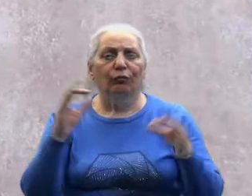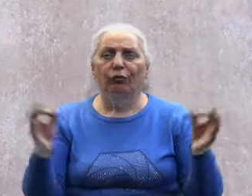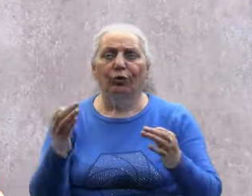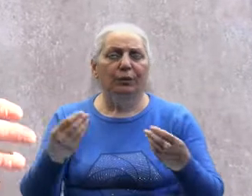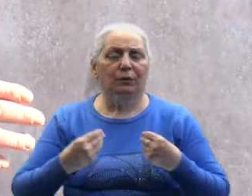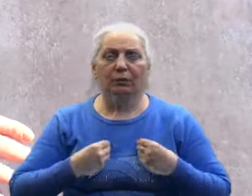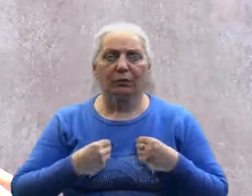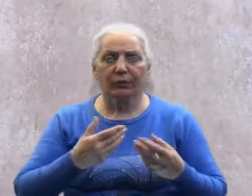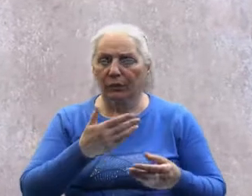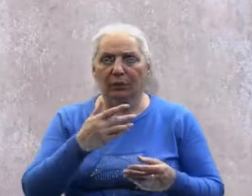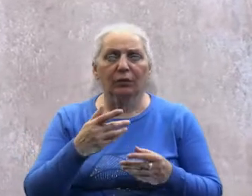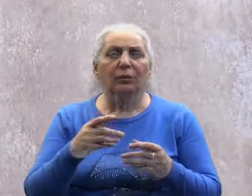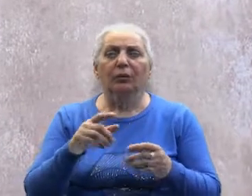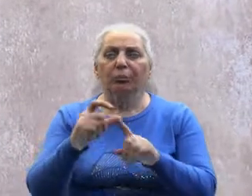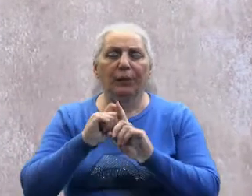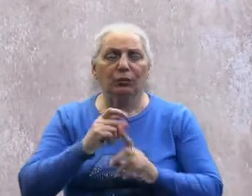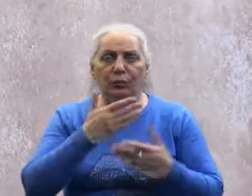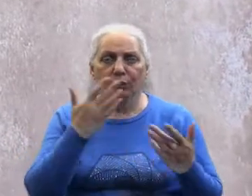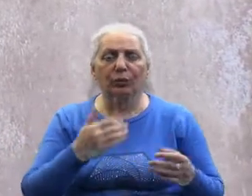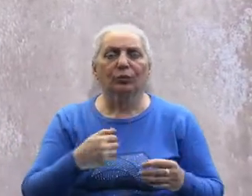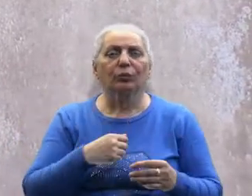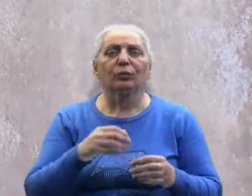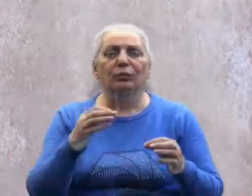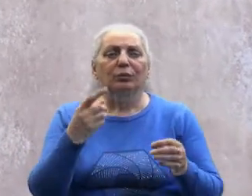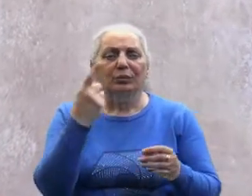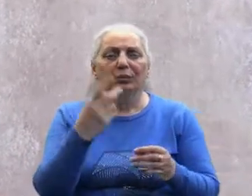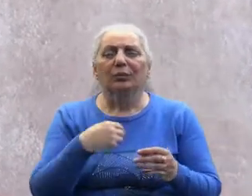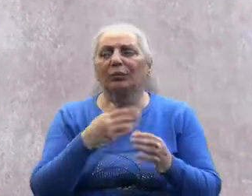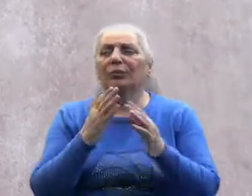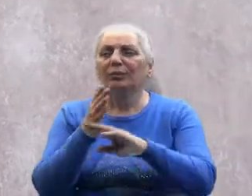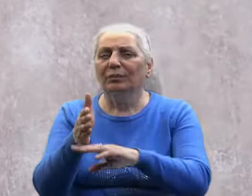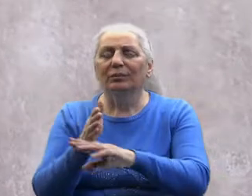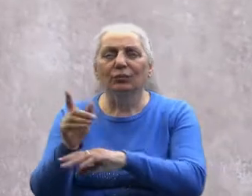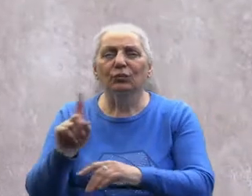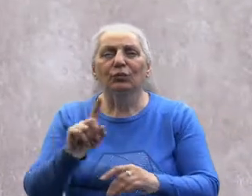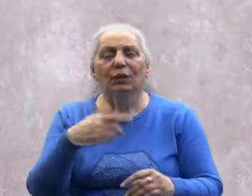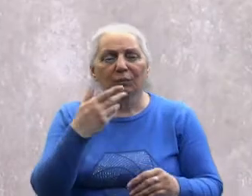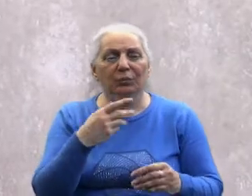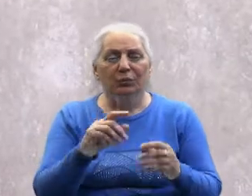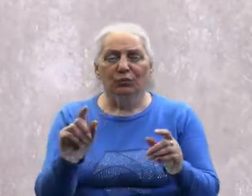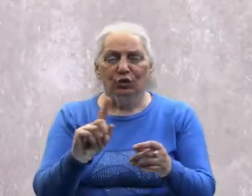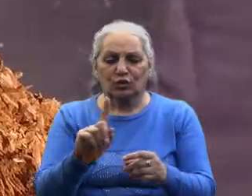եմ ժամանակավոր պաշտոնակատարին, այս հենց երկու կտոր տվել եմ, որ տանի են առաջվա մարսպետին,